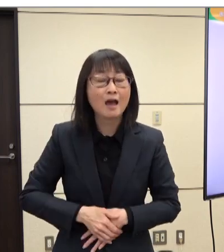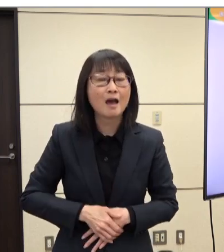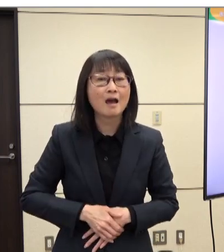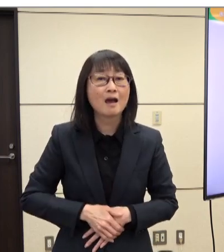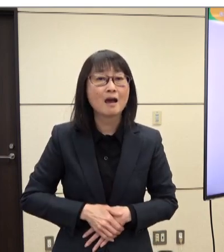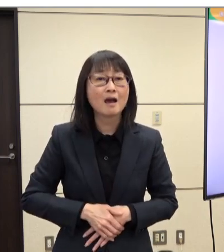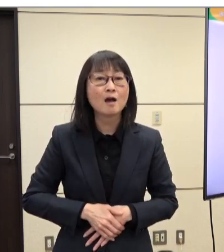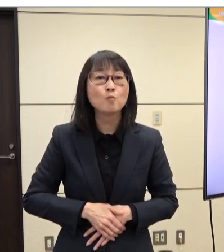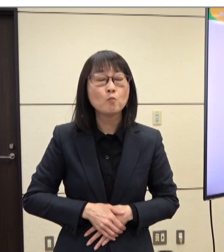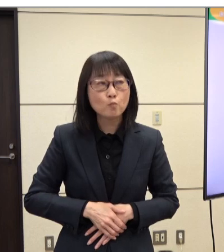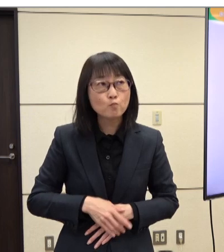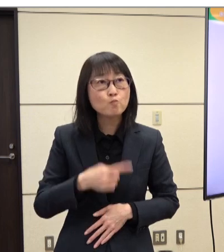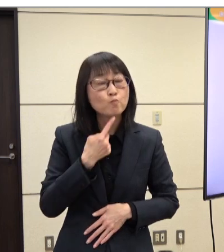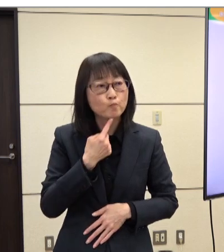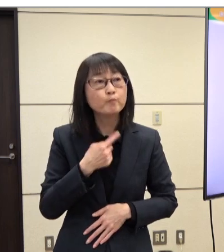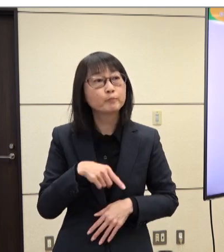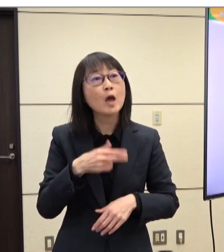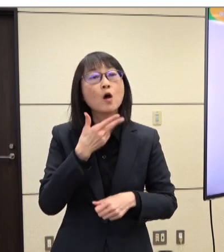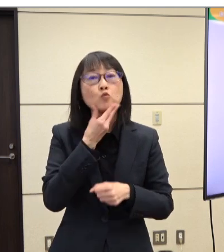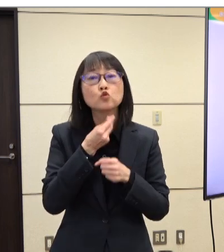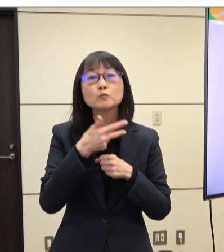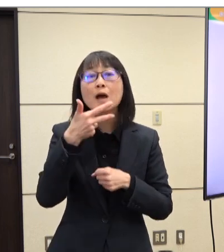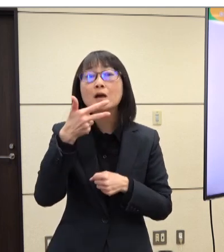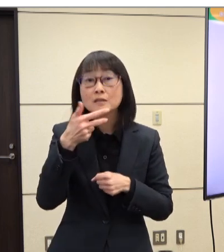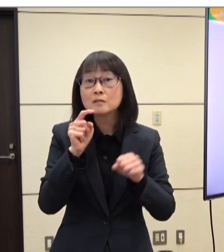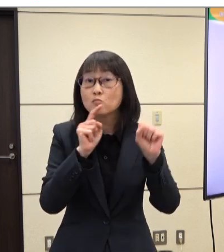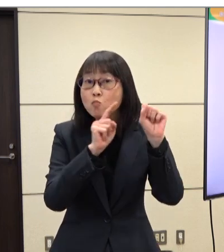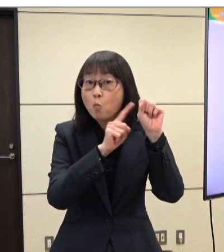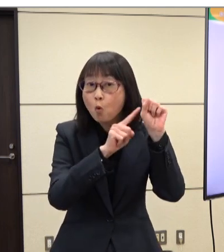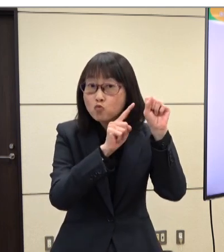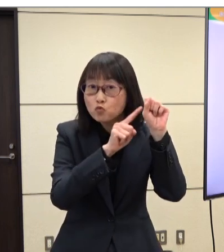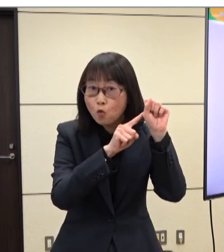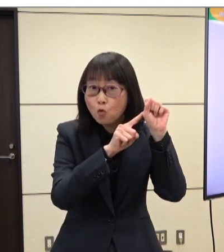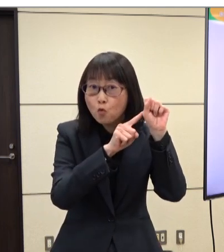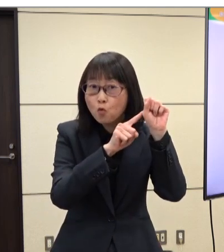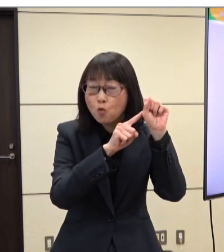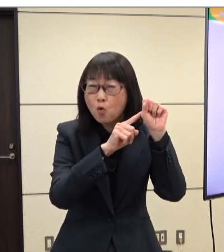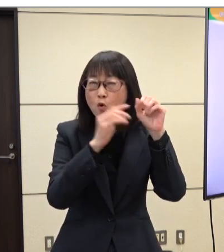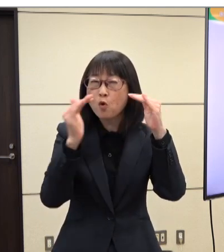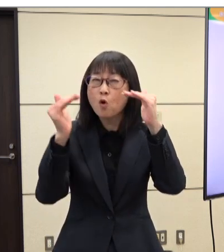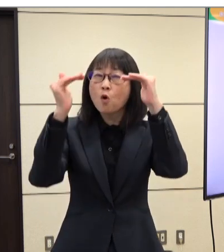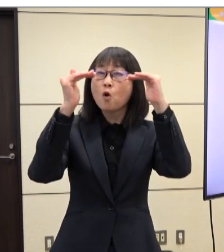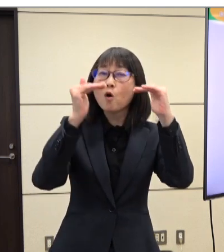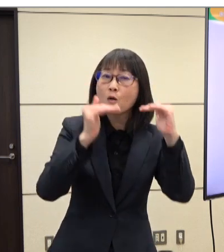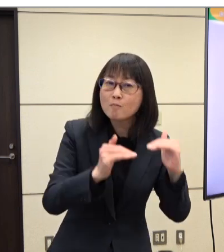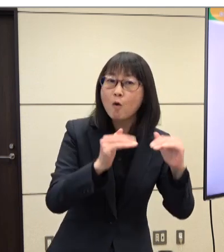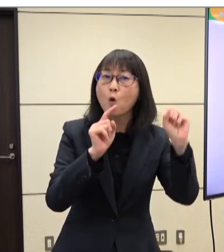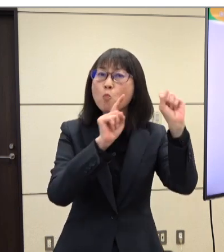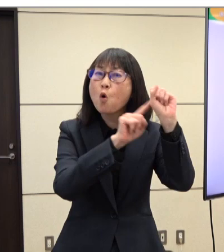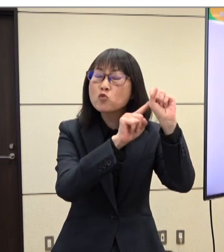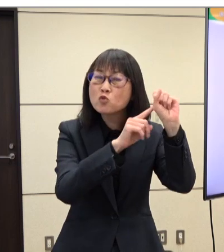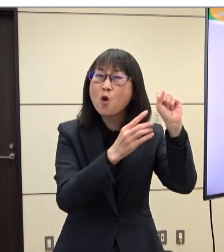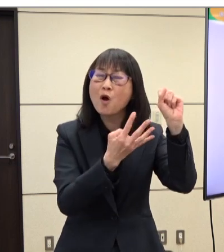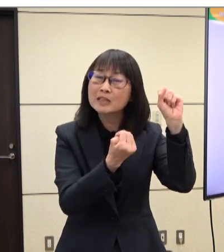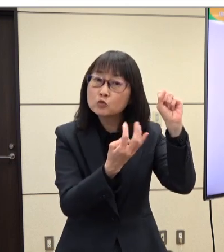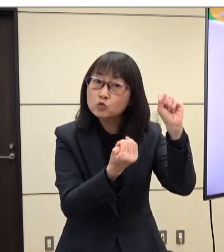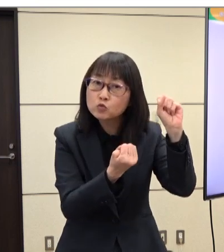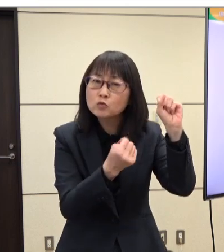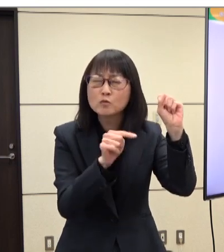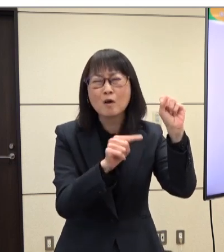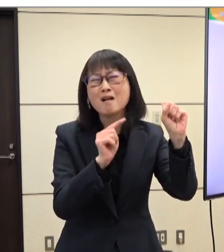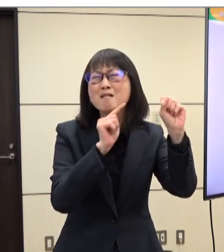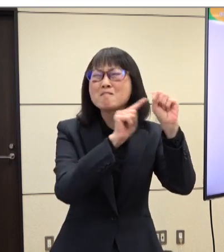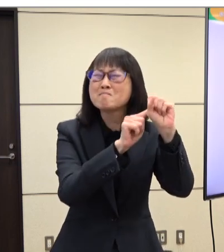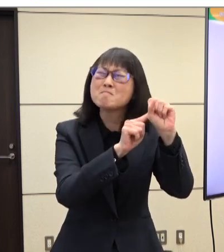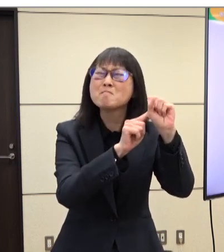目標としていた現状部分までは達成することはできなかったということで、まだまだ